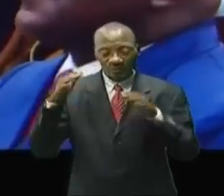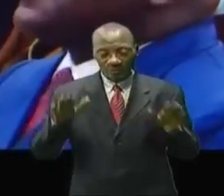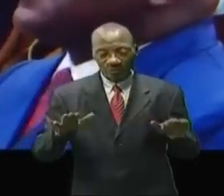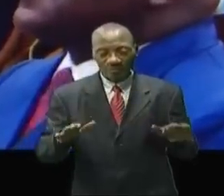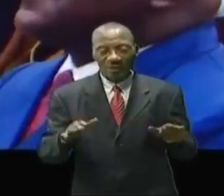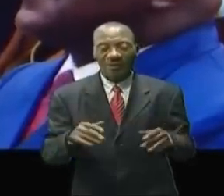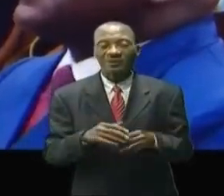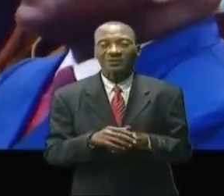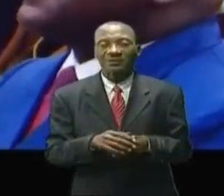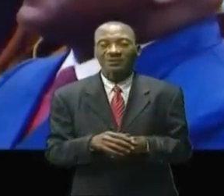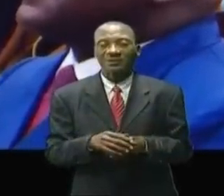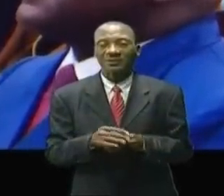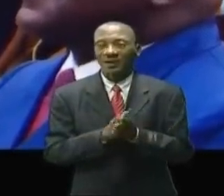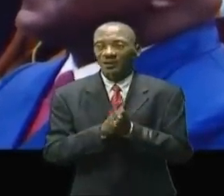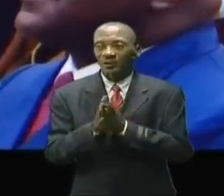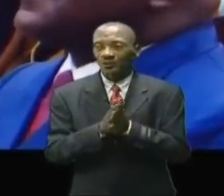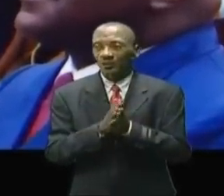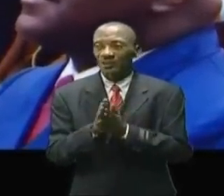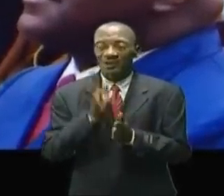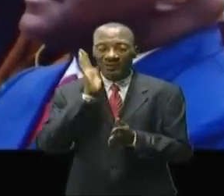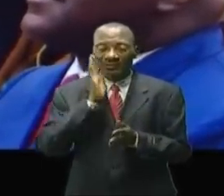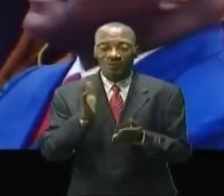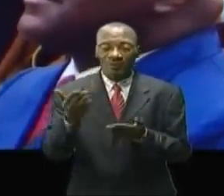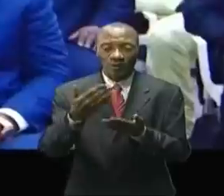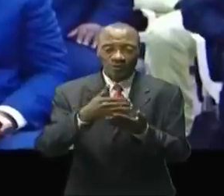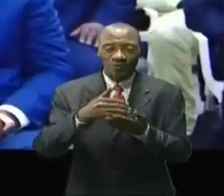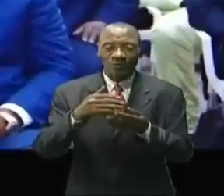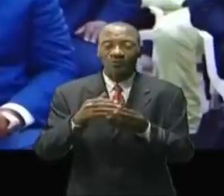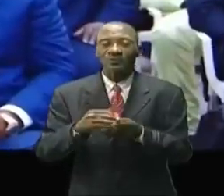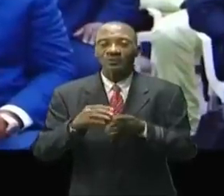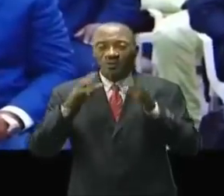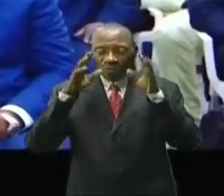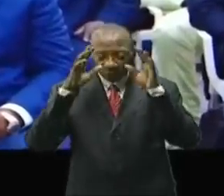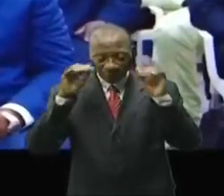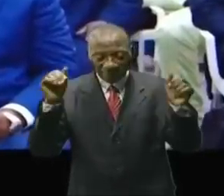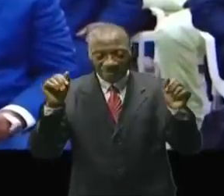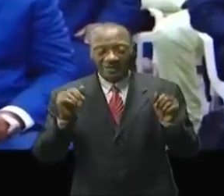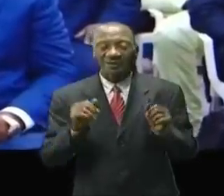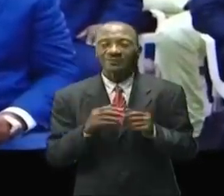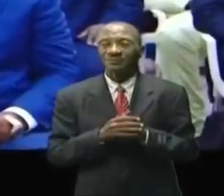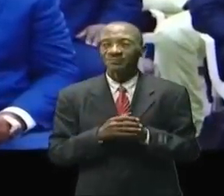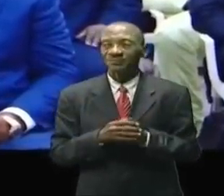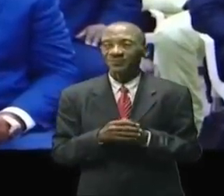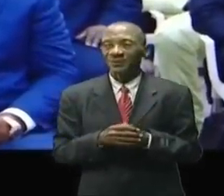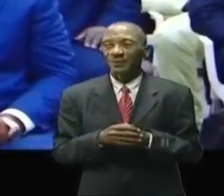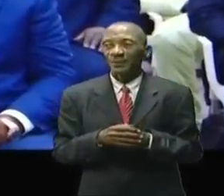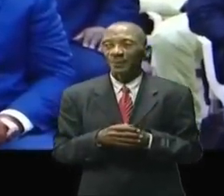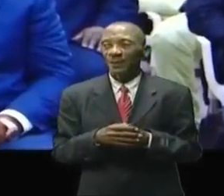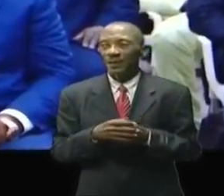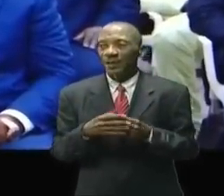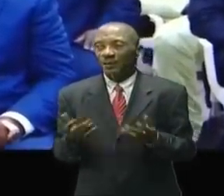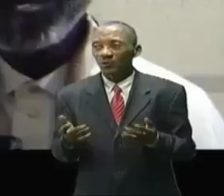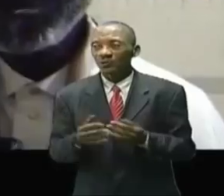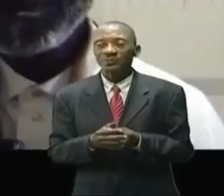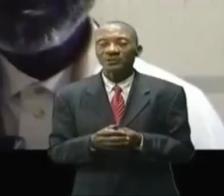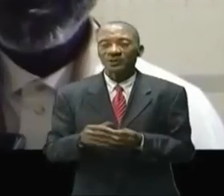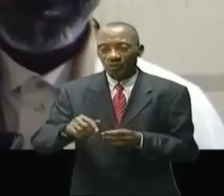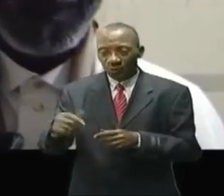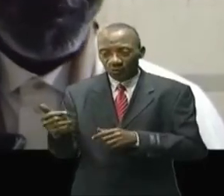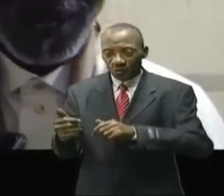leur reconnaissance. C'est une visite qui intervient juste le jour de la grande fête des